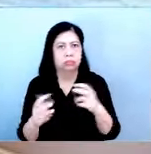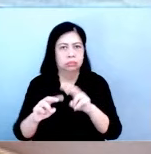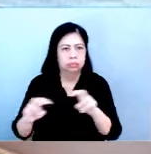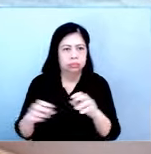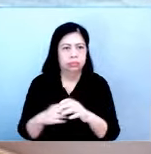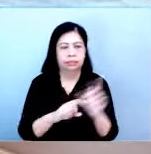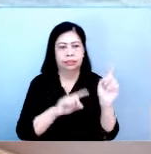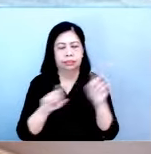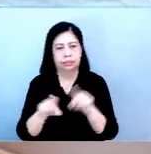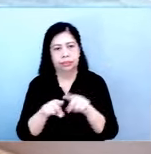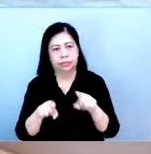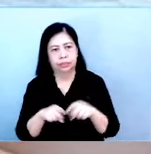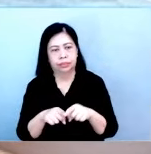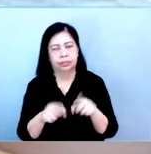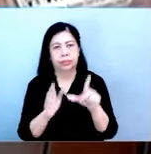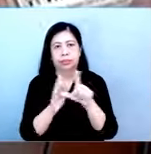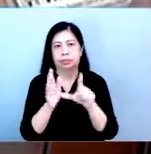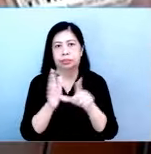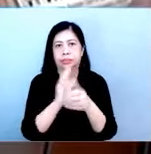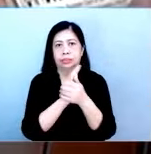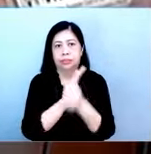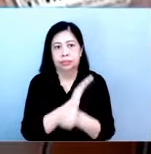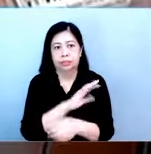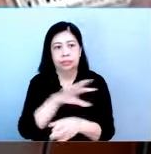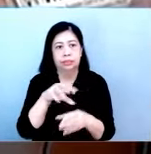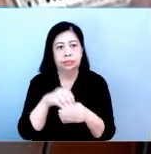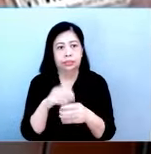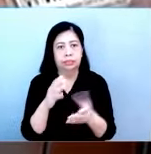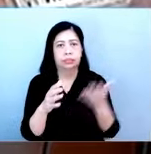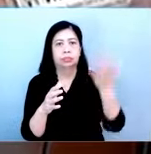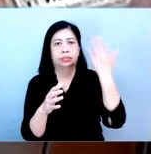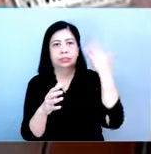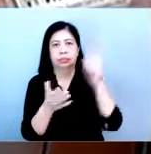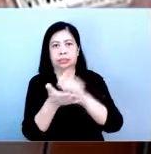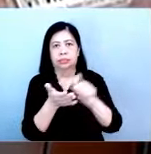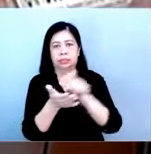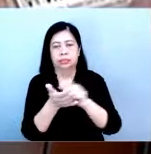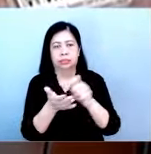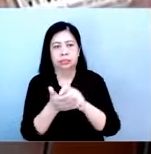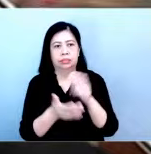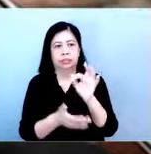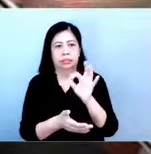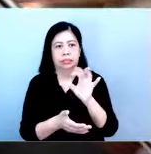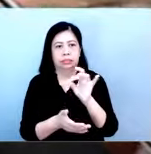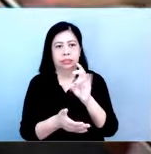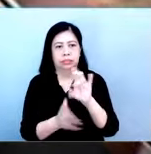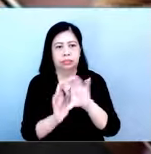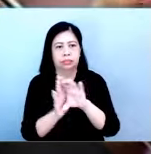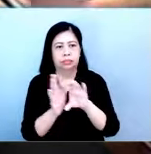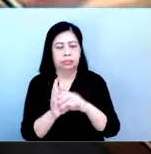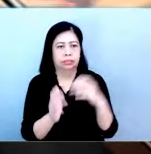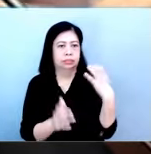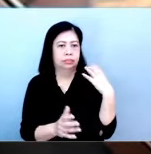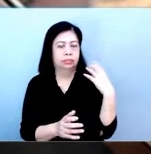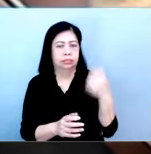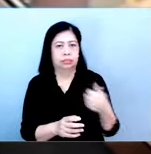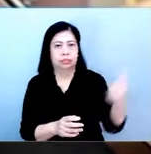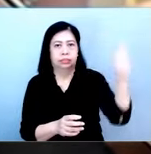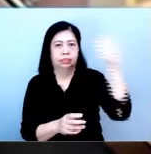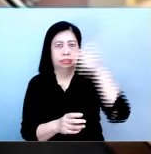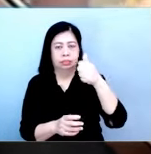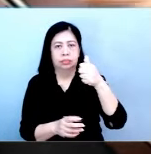din sa pagdinig ang legal experts, kabilang ang ilan sa mga may-akda ng sariling batas, gaya ni dating Chief Justice Hilario